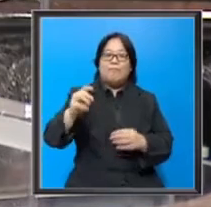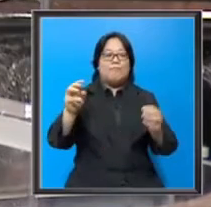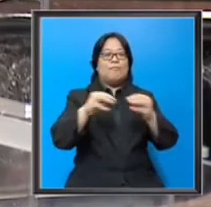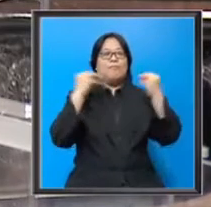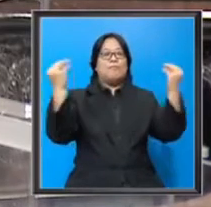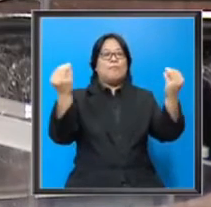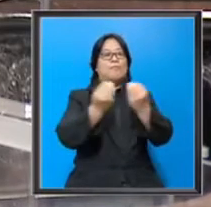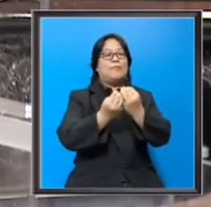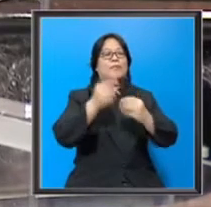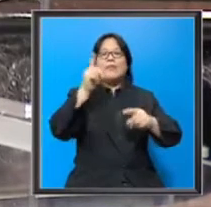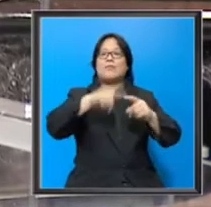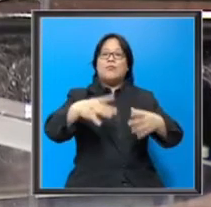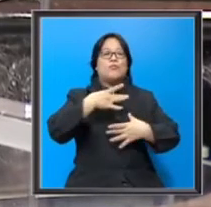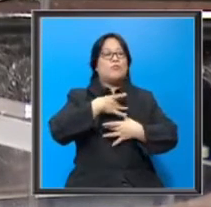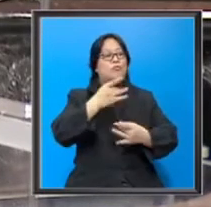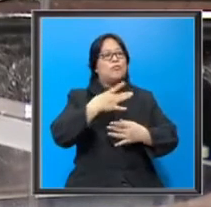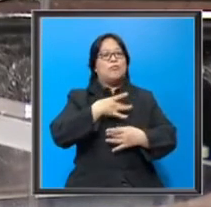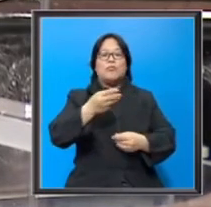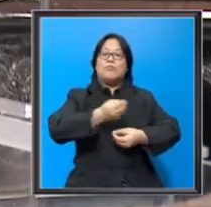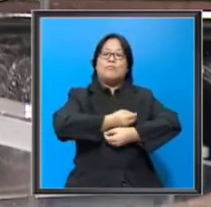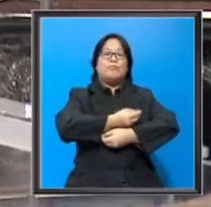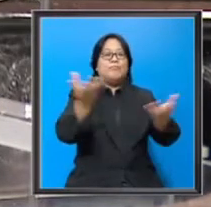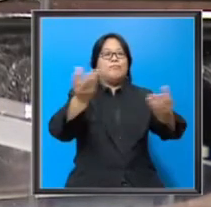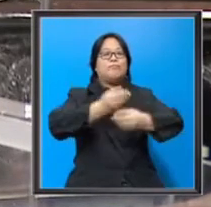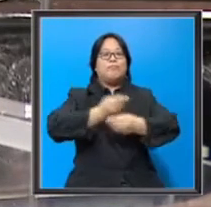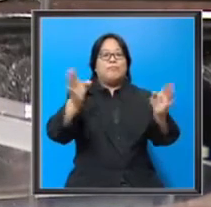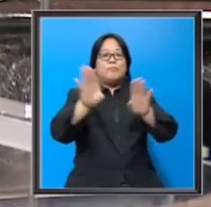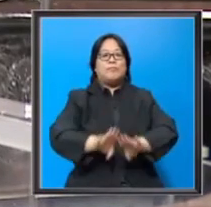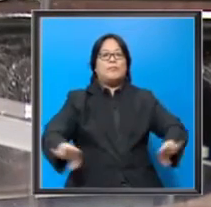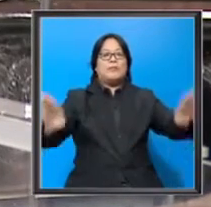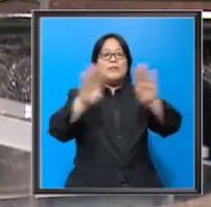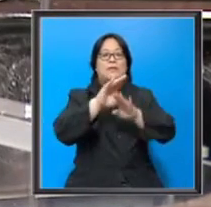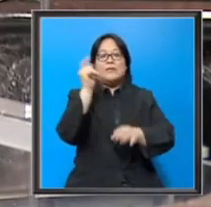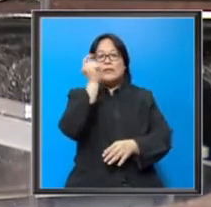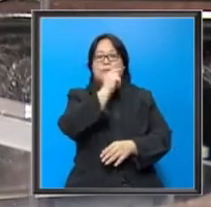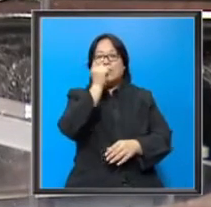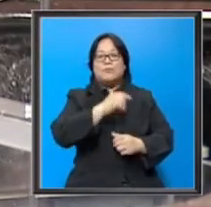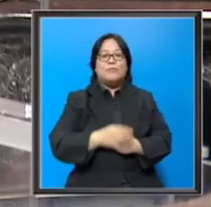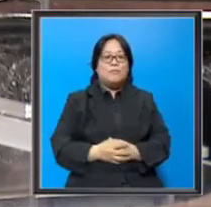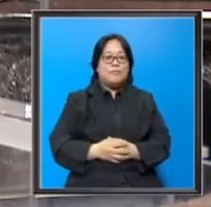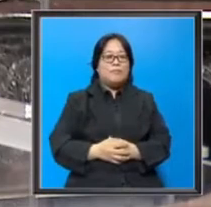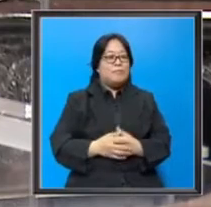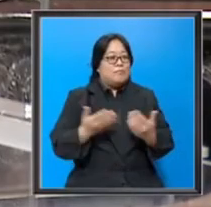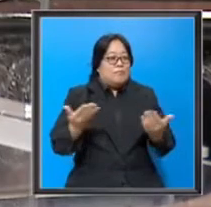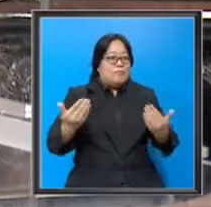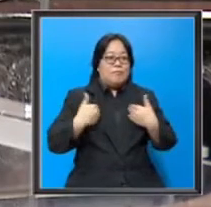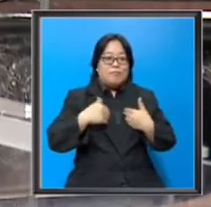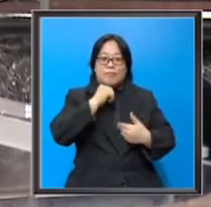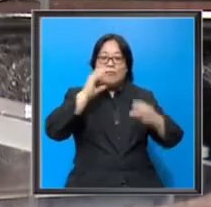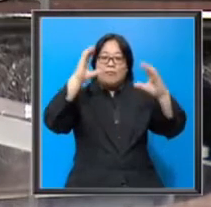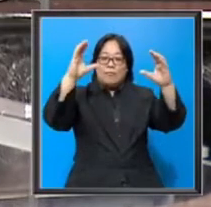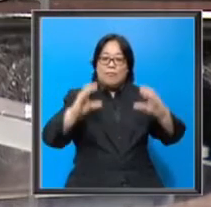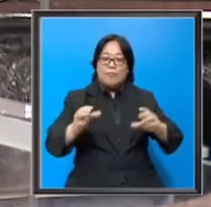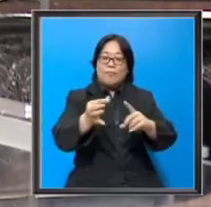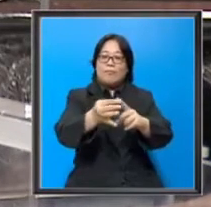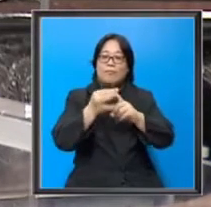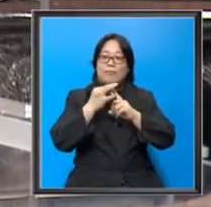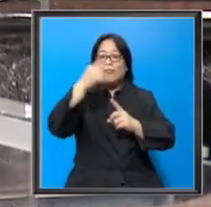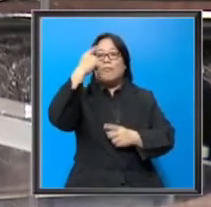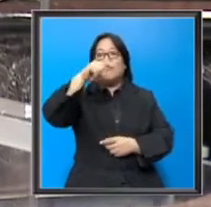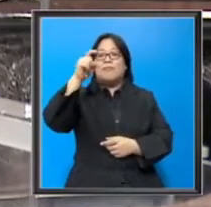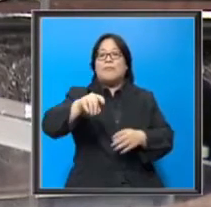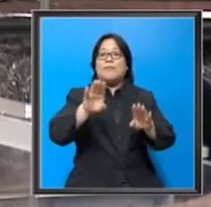masyarakat tidak boleh sewenang-wenang nya menyebarkan berita palsu Adakah terdapat mekanisme khusus dan